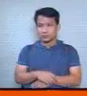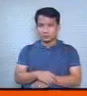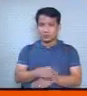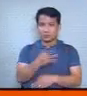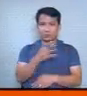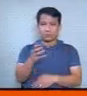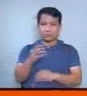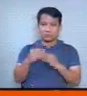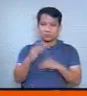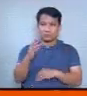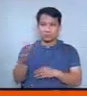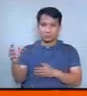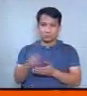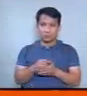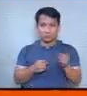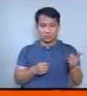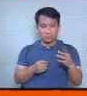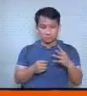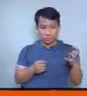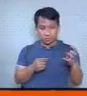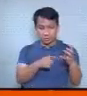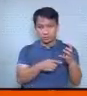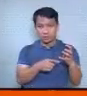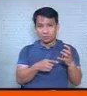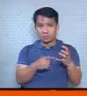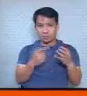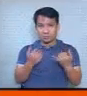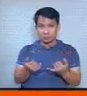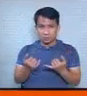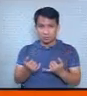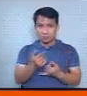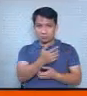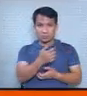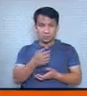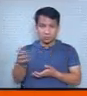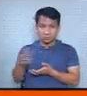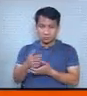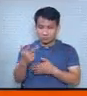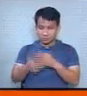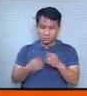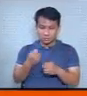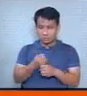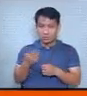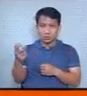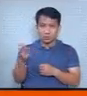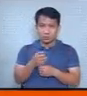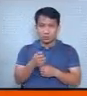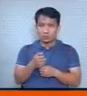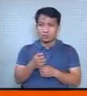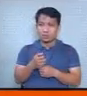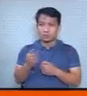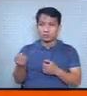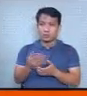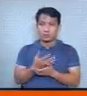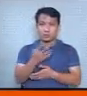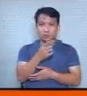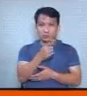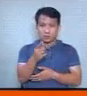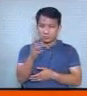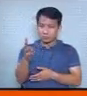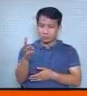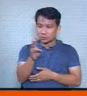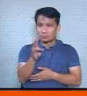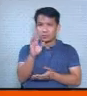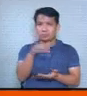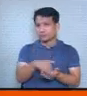400. Sample, 400. Tapos ngayon, 3 years. May makukuha ka